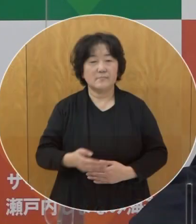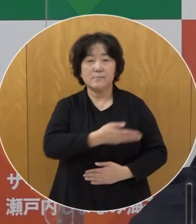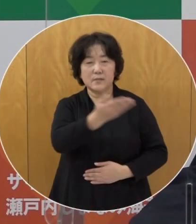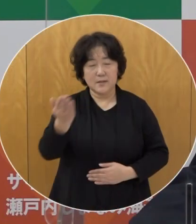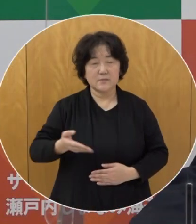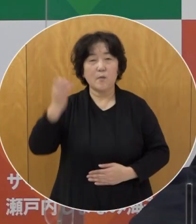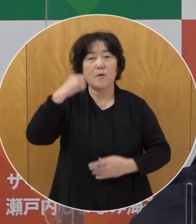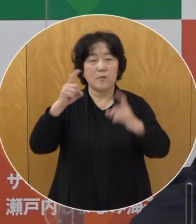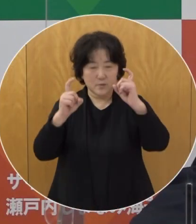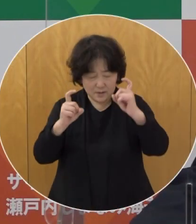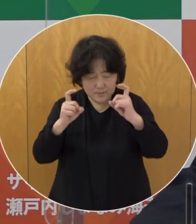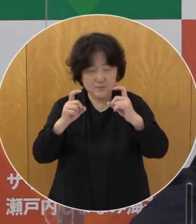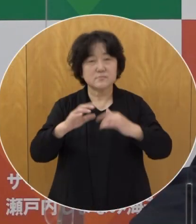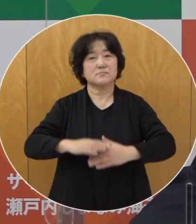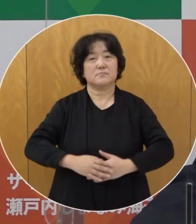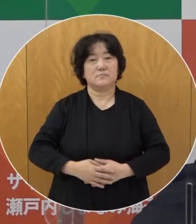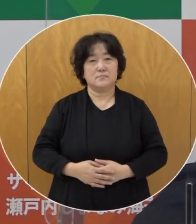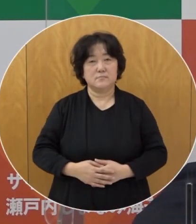皆さんおはようございます。